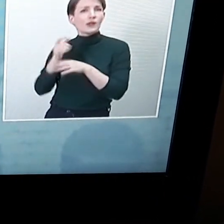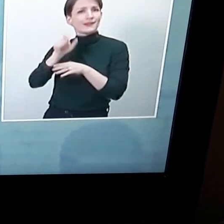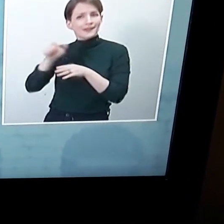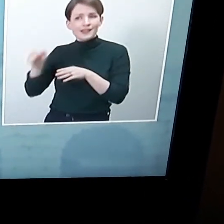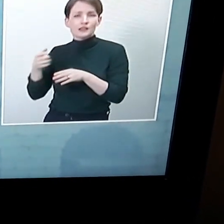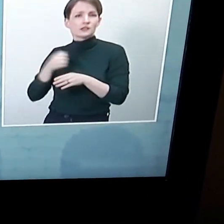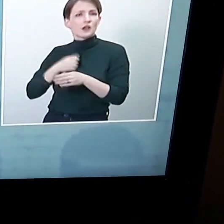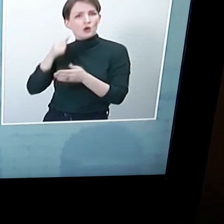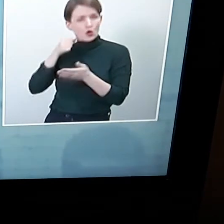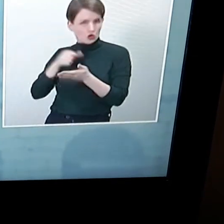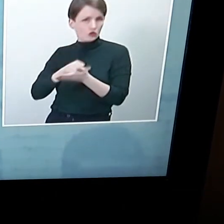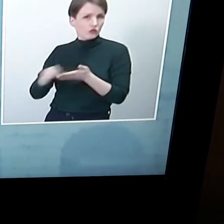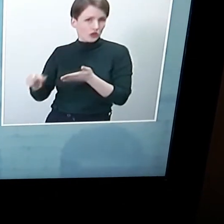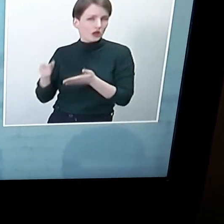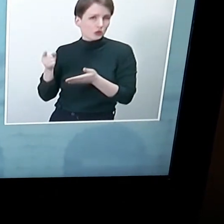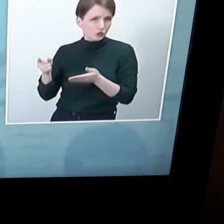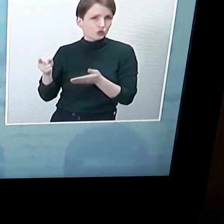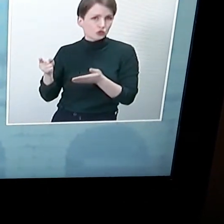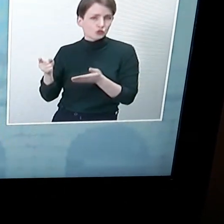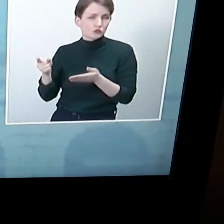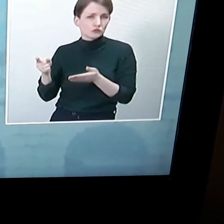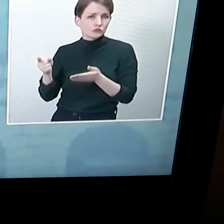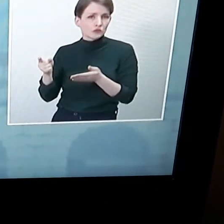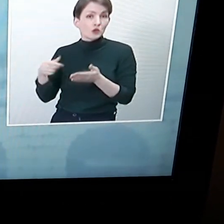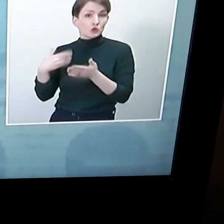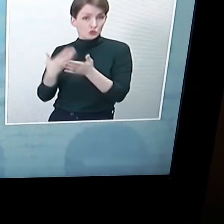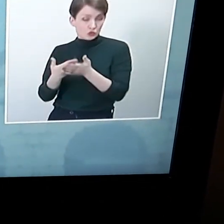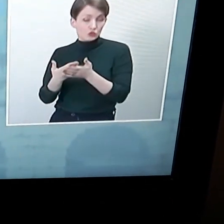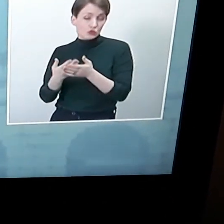korvataan sitä, kun tästä koituu myös